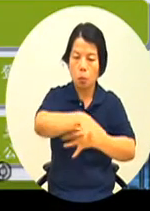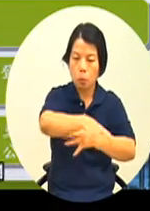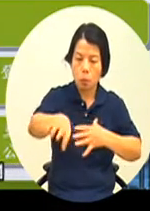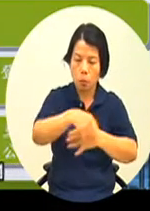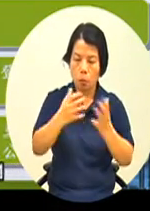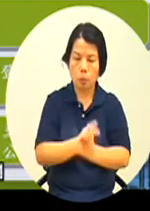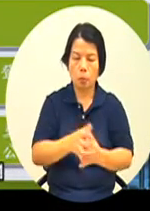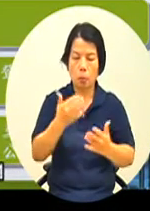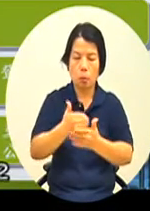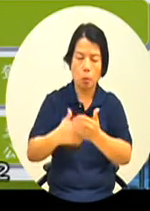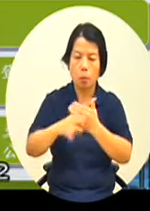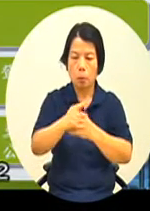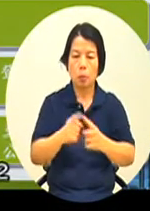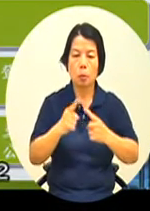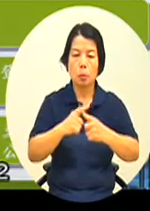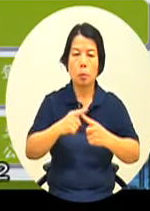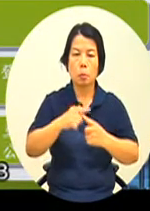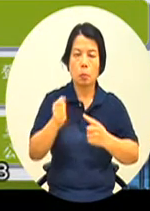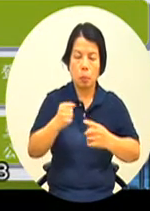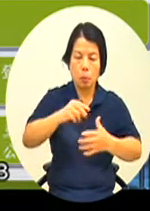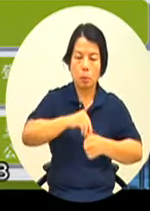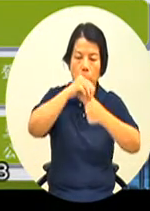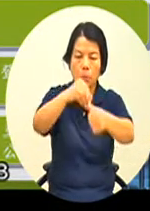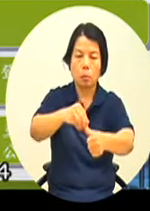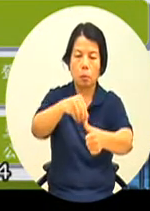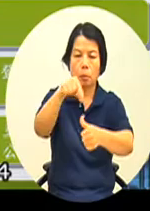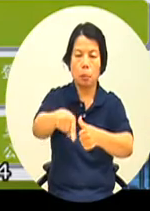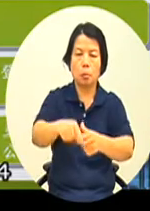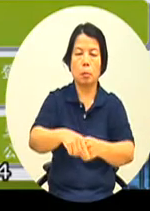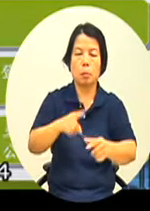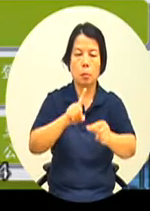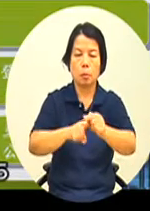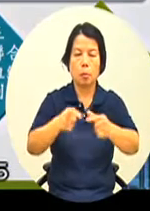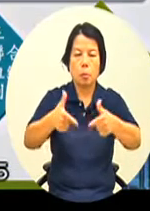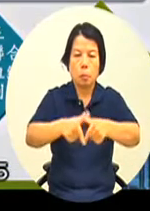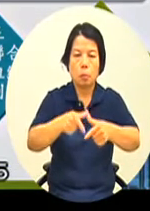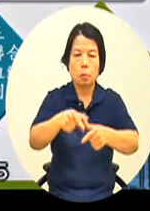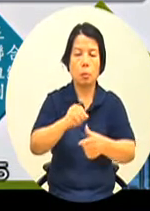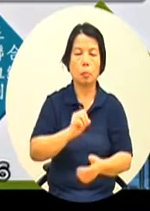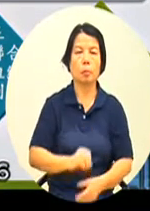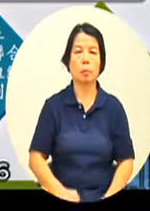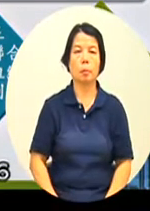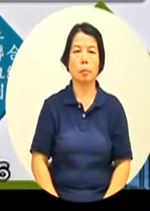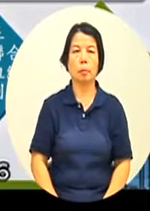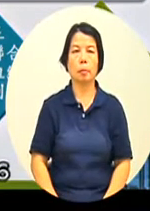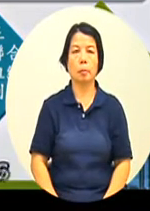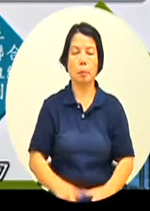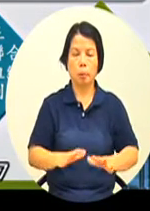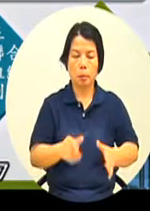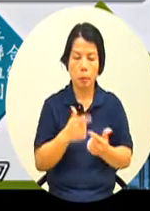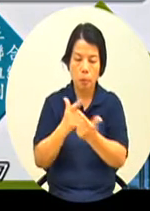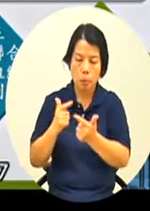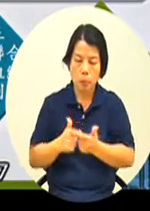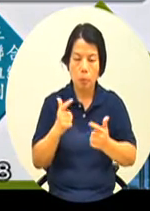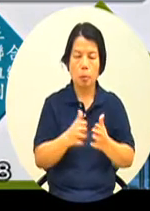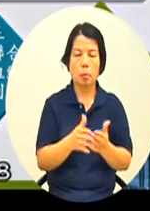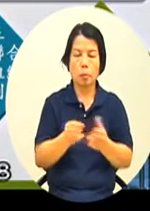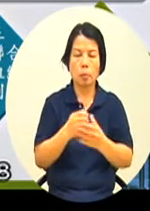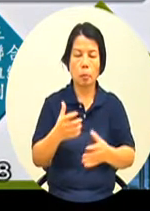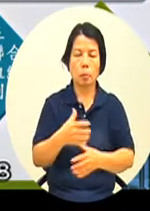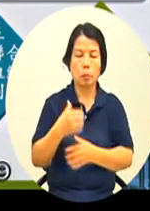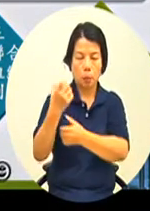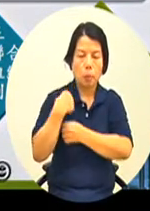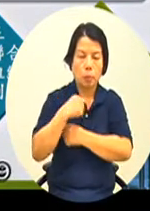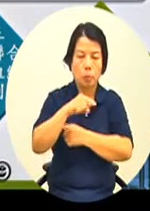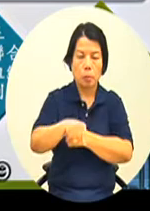制，移拨人力到我们登革热研究中心来。那第三部分，我们因应兵役业务的减缩，我们将兵役